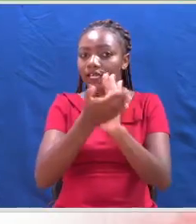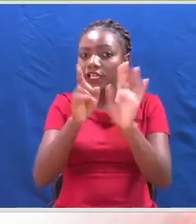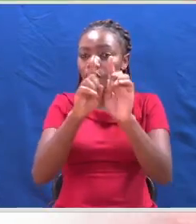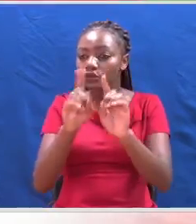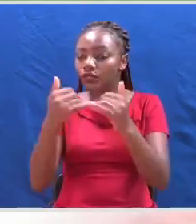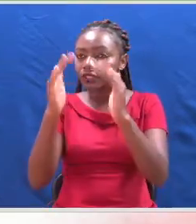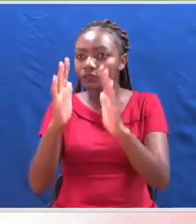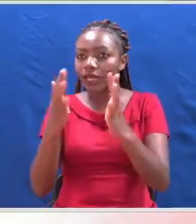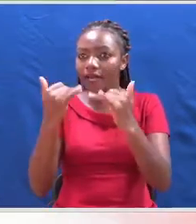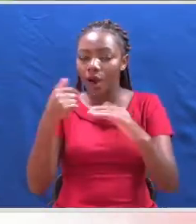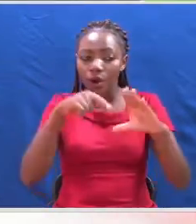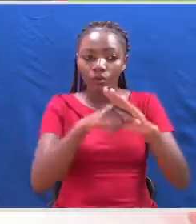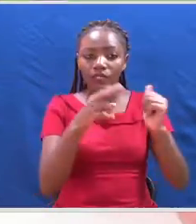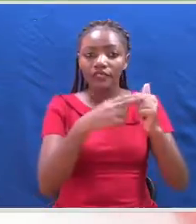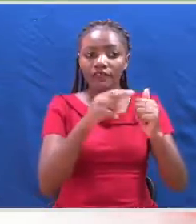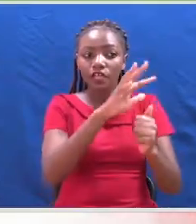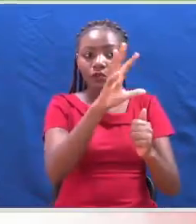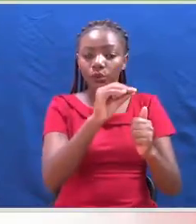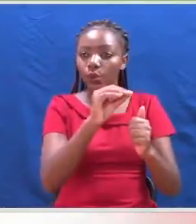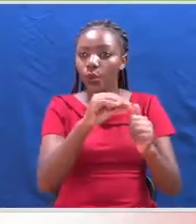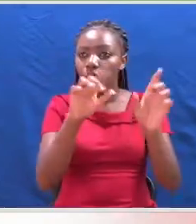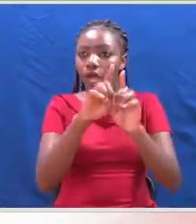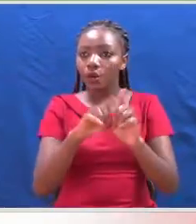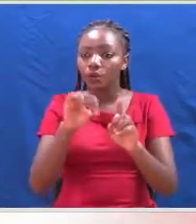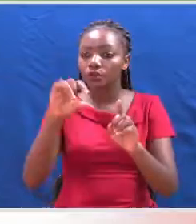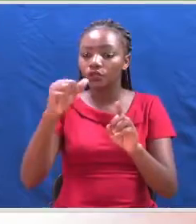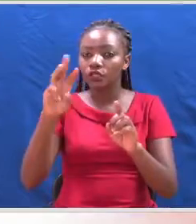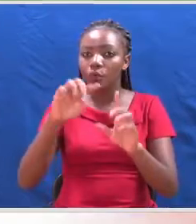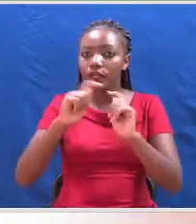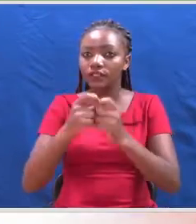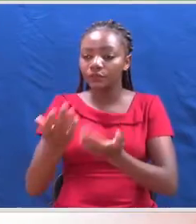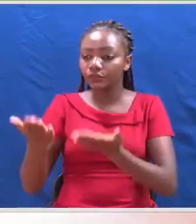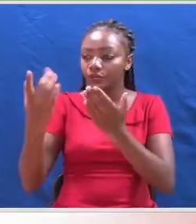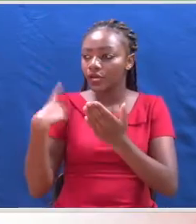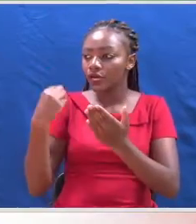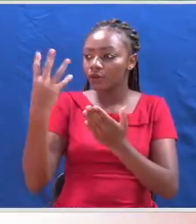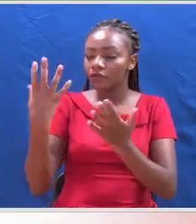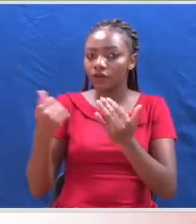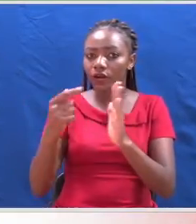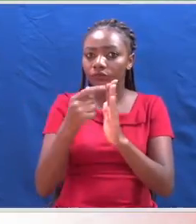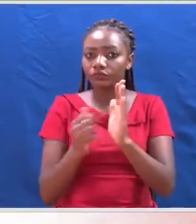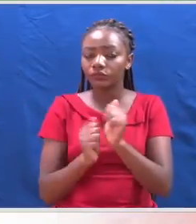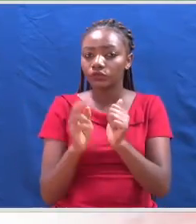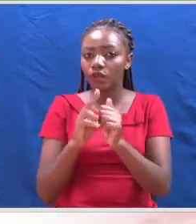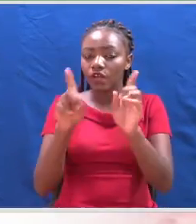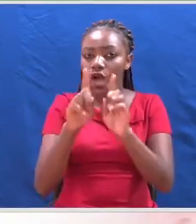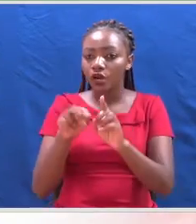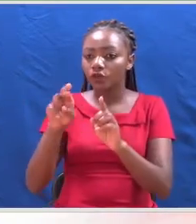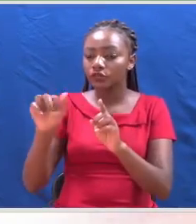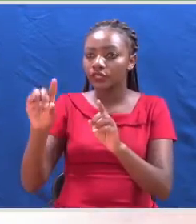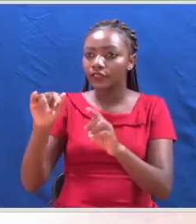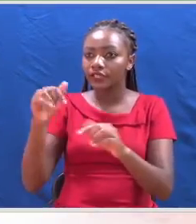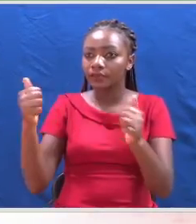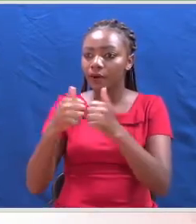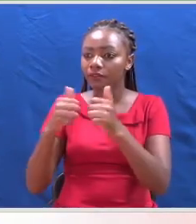sasa amefunga mabao 7 msimu huu, Ingwe ikipanda hadi nafasi ya 4 kwa alama 12. Posta Rangers